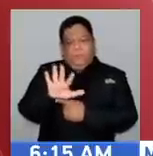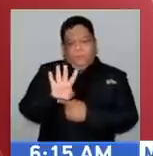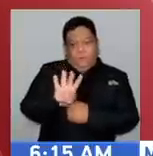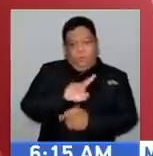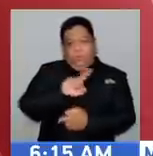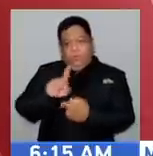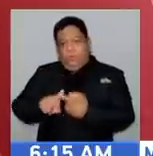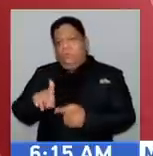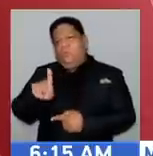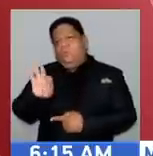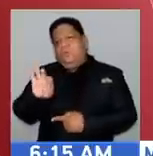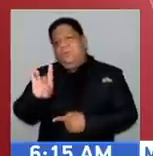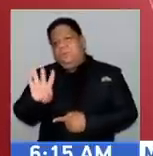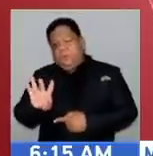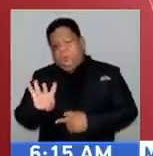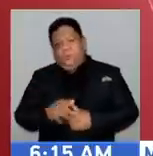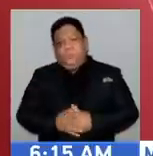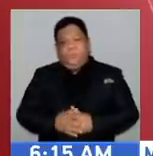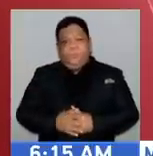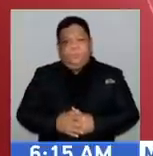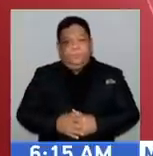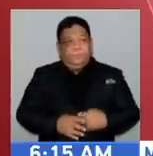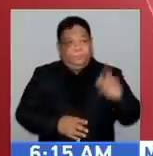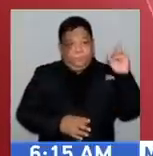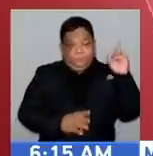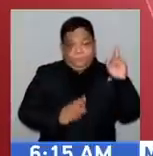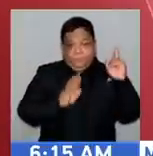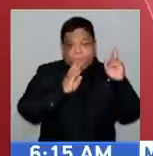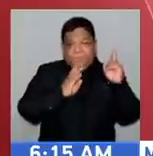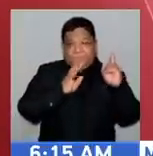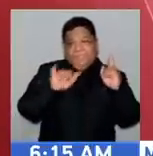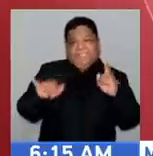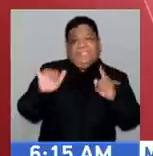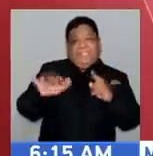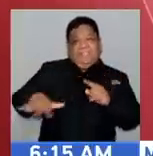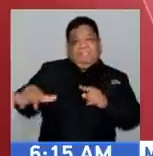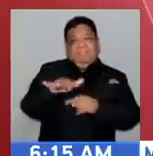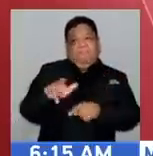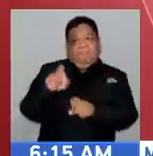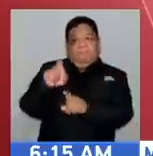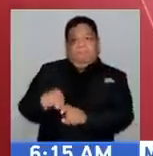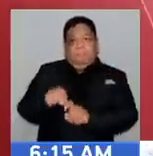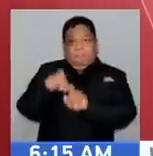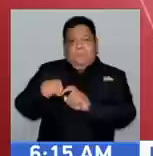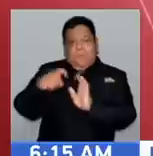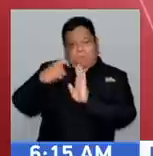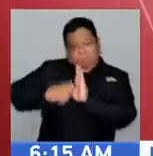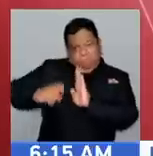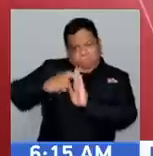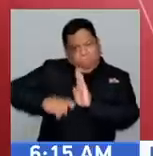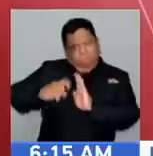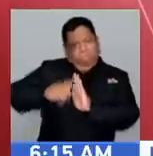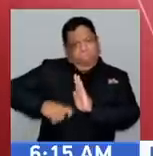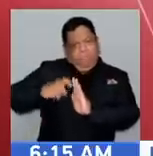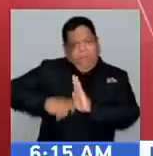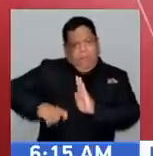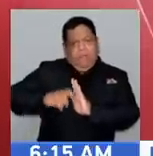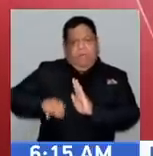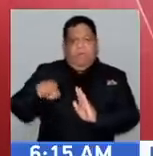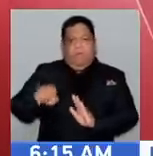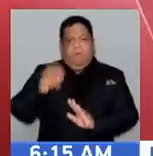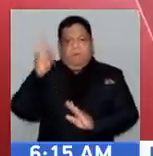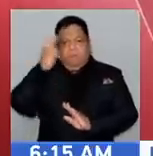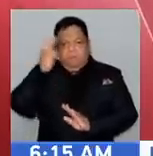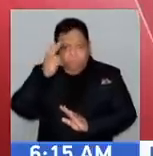ba? Yeah, malagi ang dunay portion dito nga medyo na cave siya. Dito ginigibutang iyang